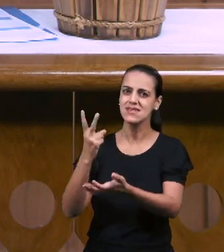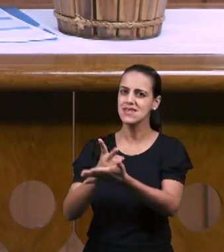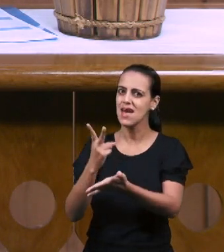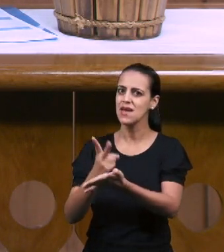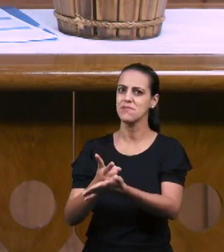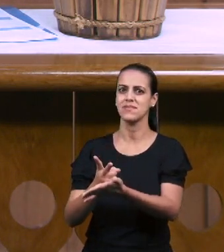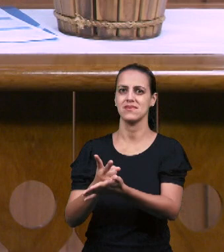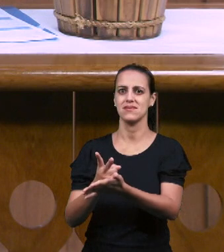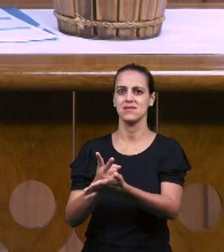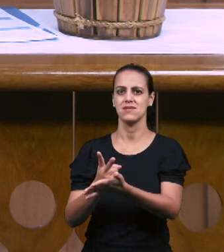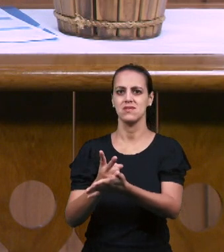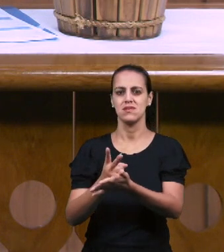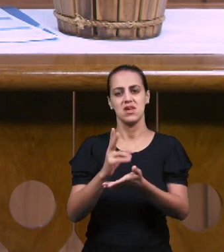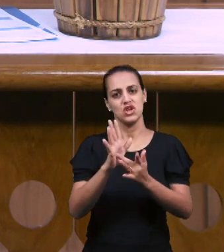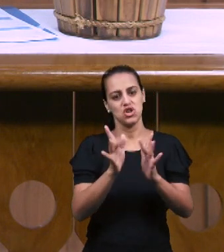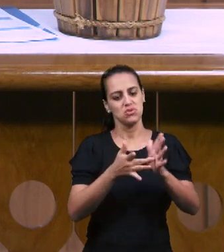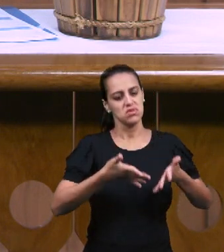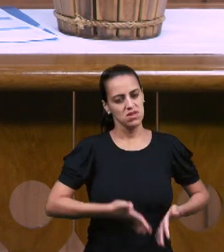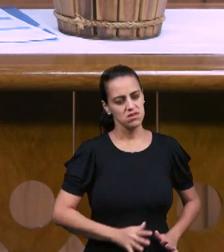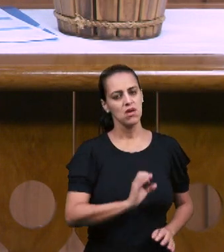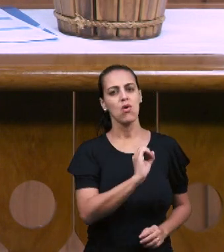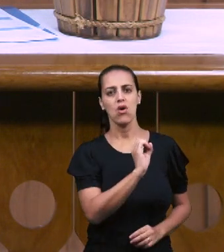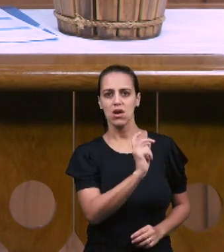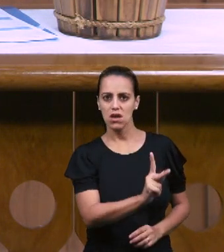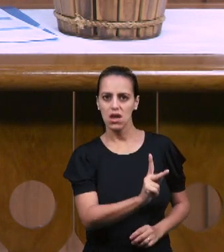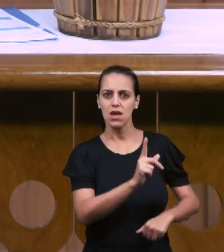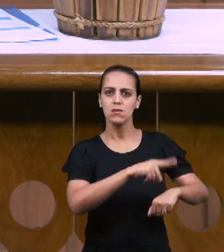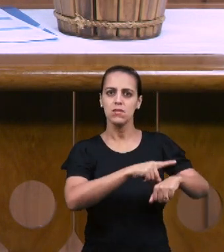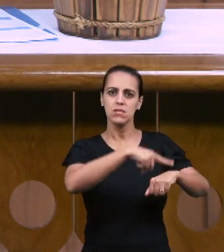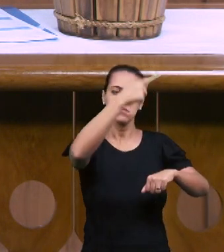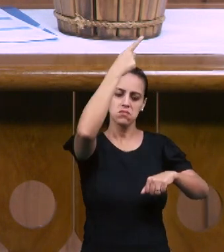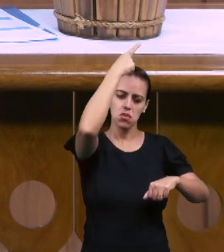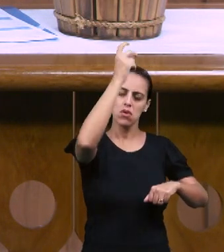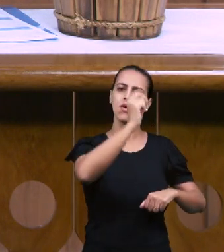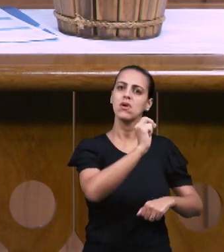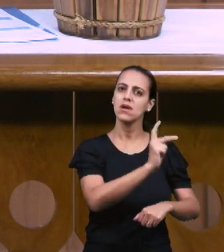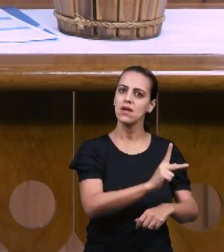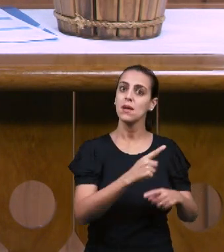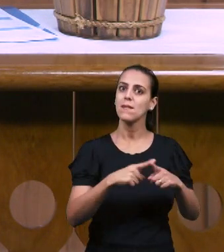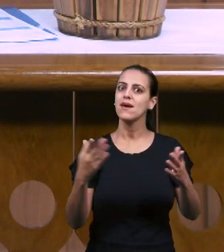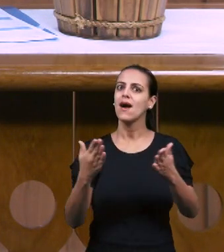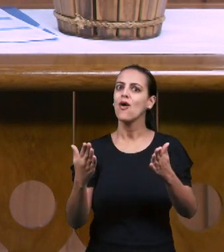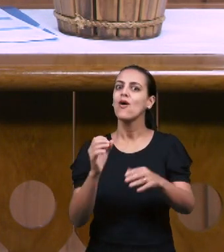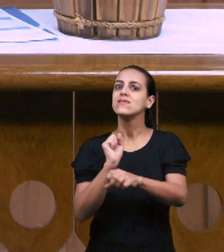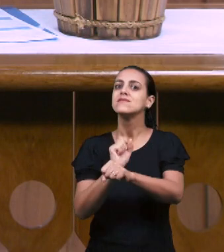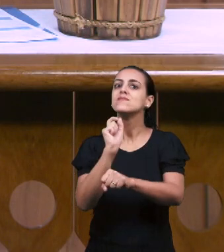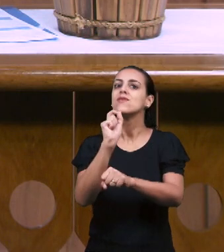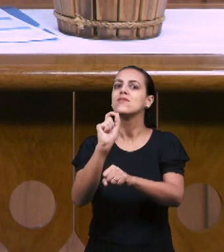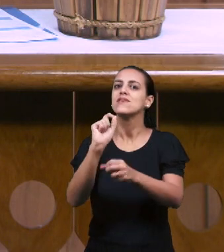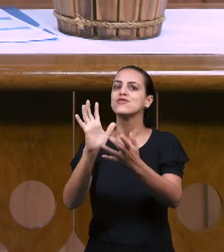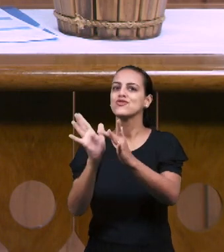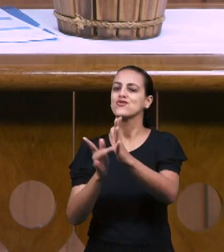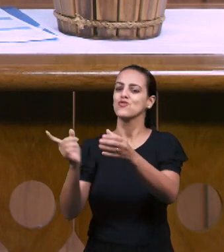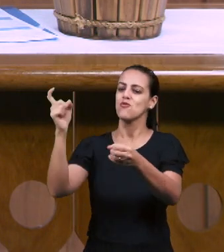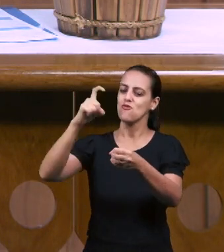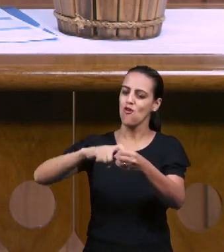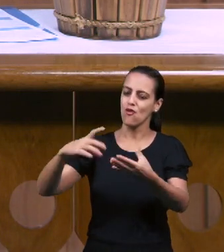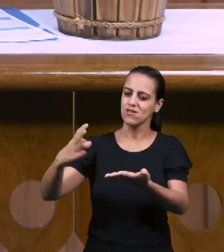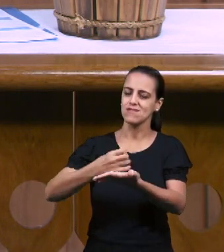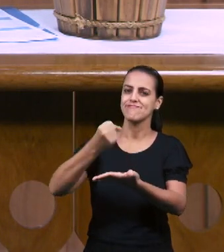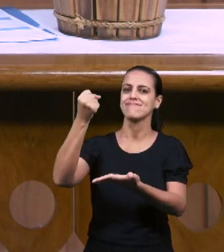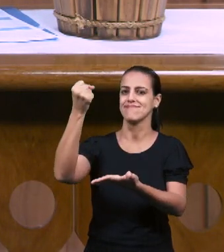et elle commémore la naissance de Jésus, la Pentecôte, tout va bien. Mais maintenant, la venue du Seigneur Jésus, l'enlèvement de